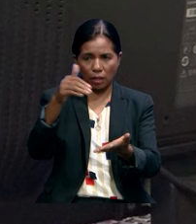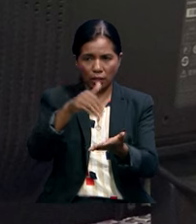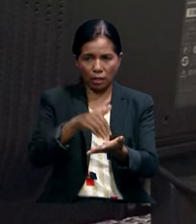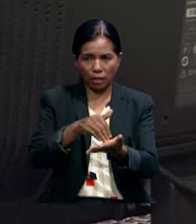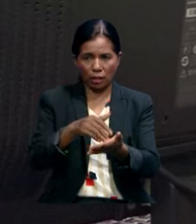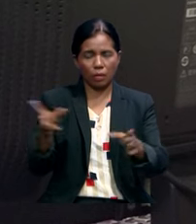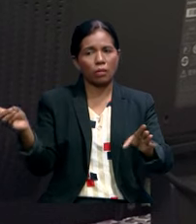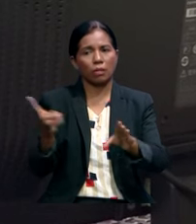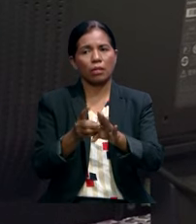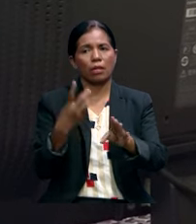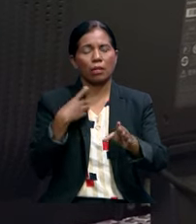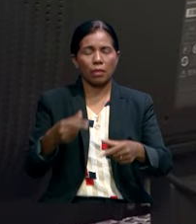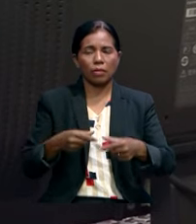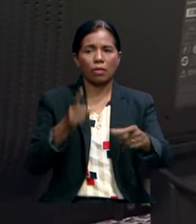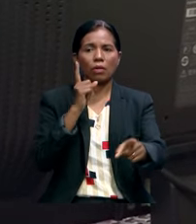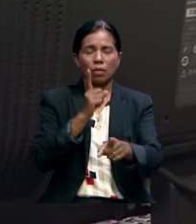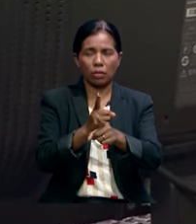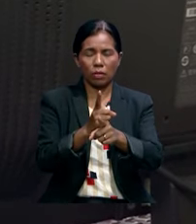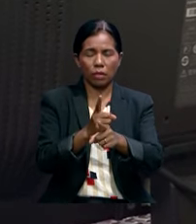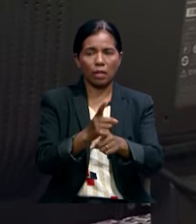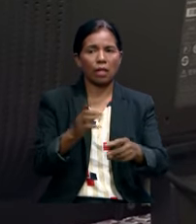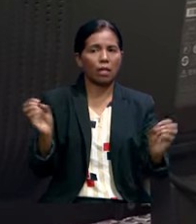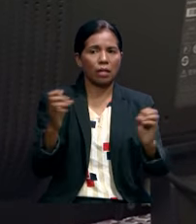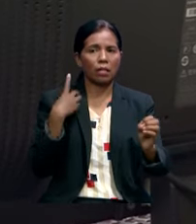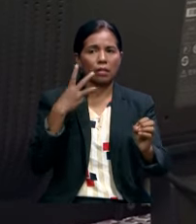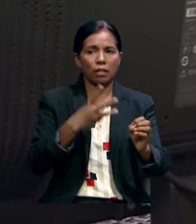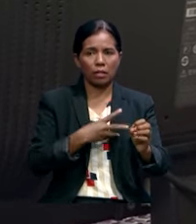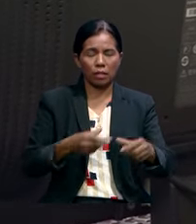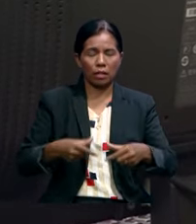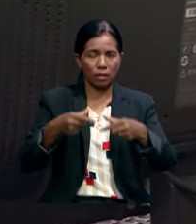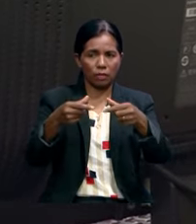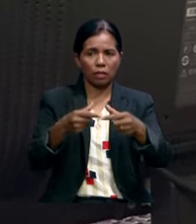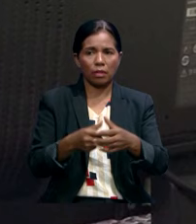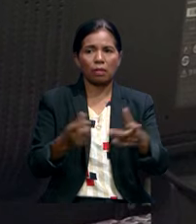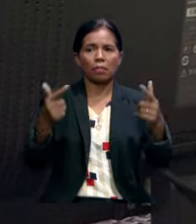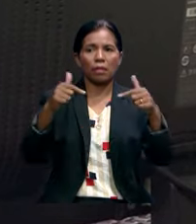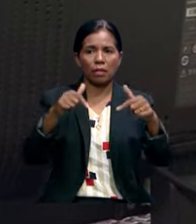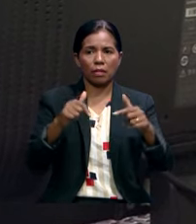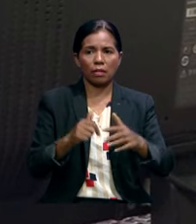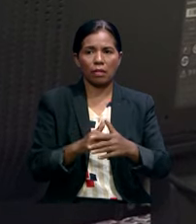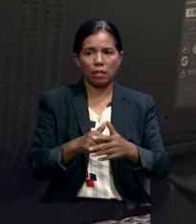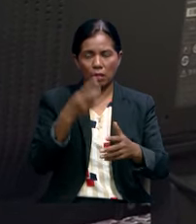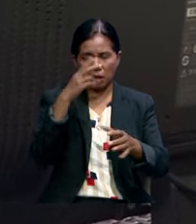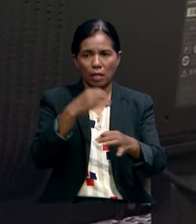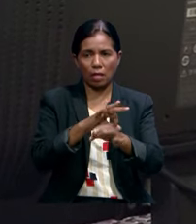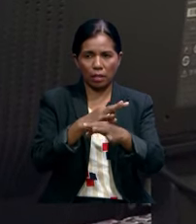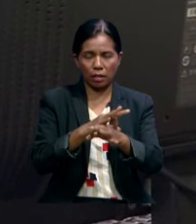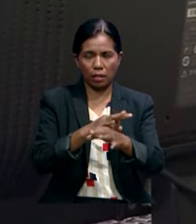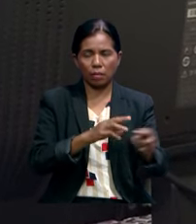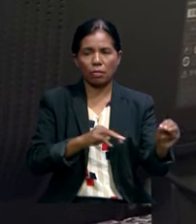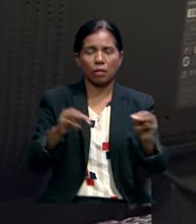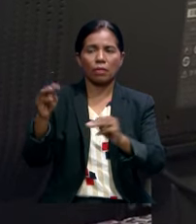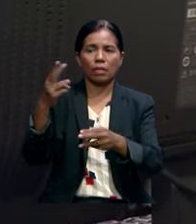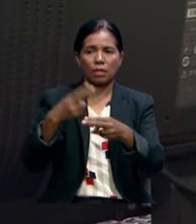documento si tam emitiva los kala tam ia bara ita sait original ba mai fal se kara ratifique hadia altera fal naran o